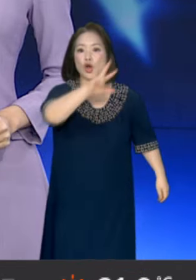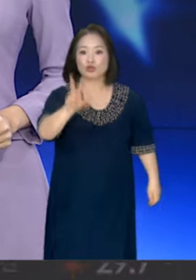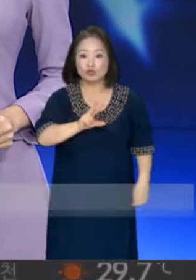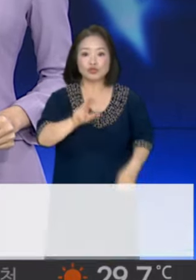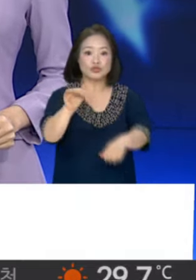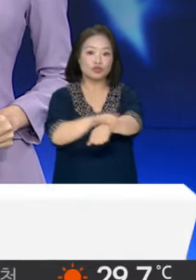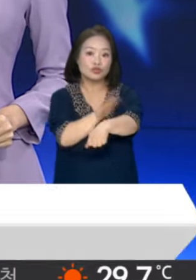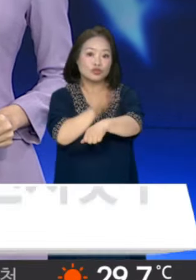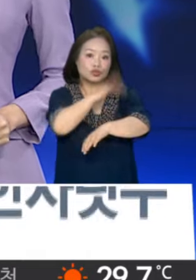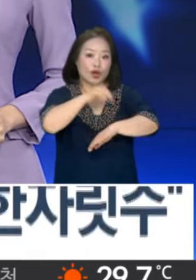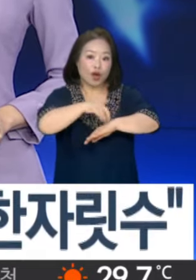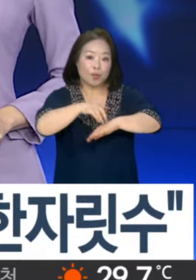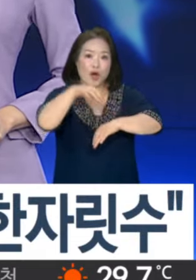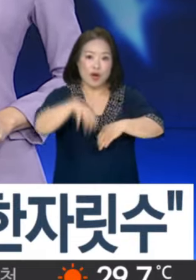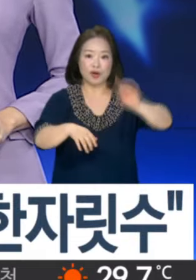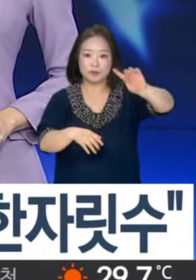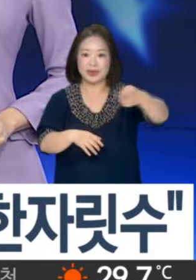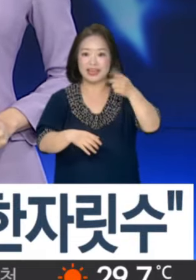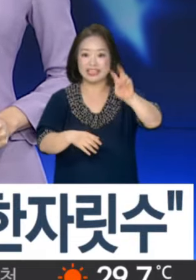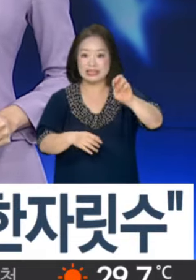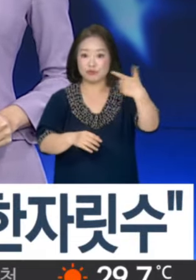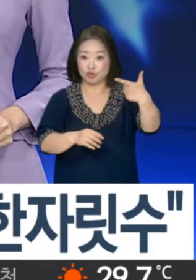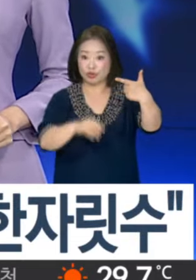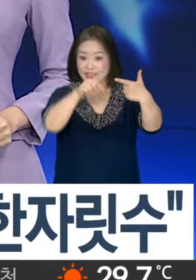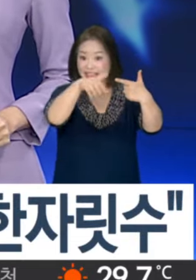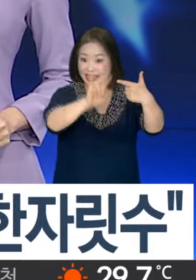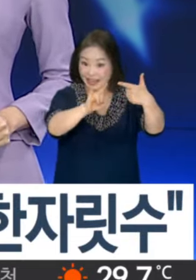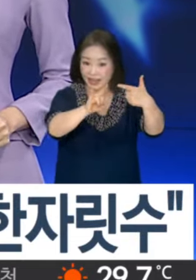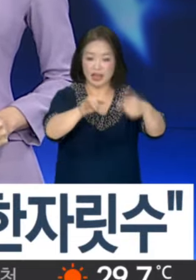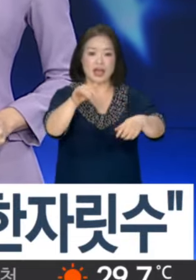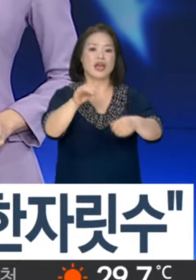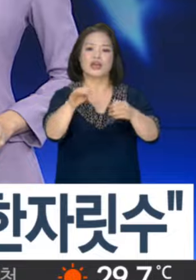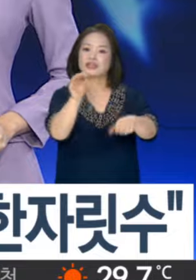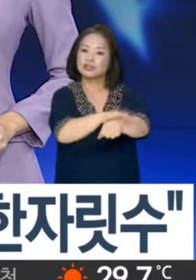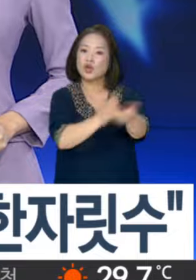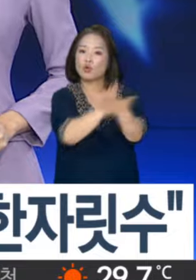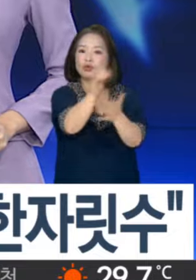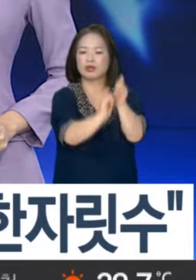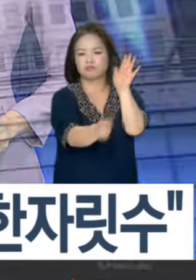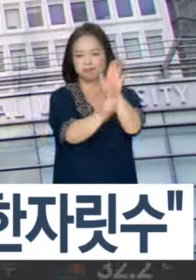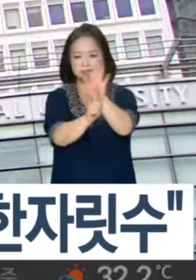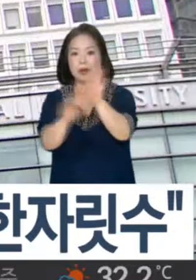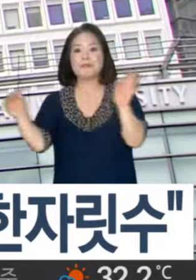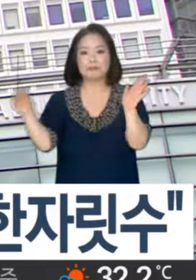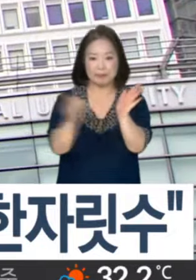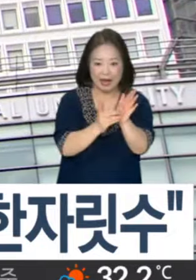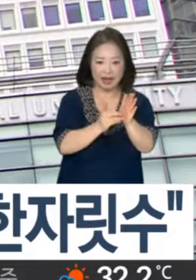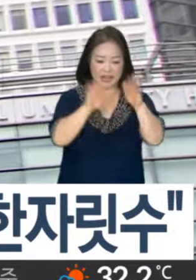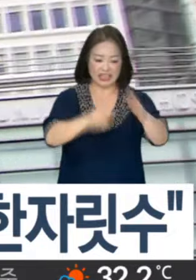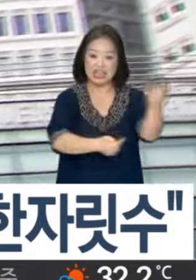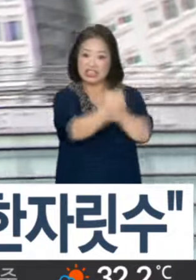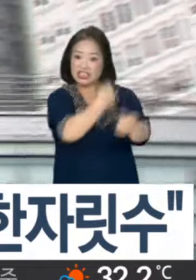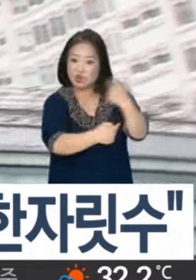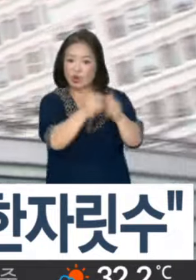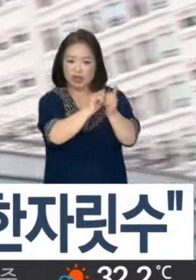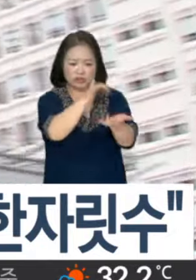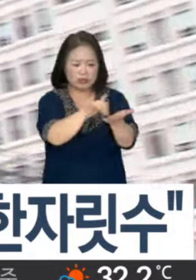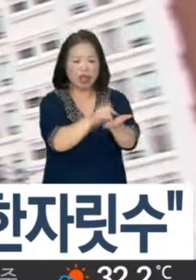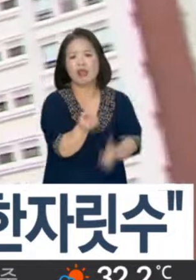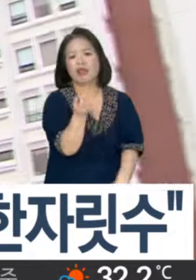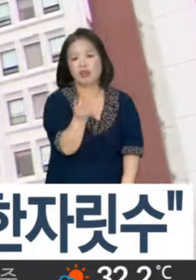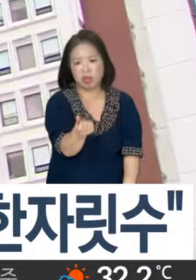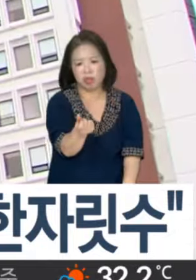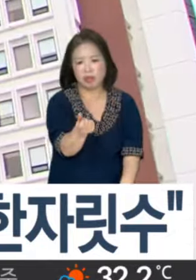전국의 수련병원 126 곳에서 하반기 전공의 모집을 마감한 가운데이 전공의 지원자 수는 극히 미미한